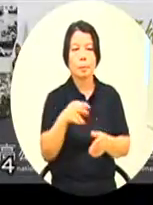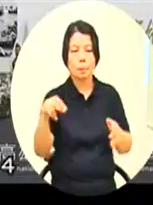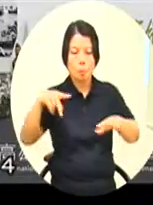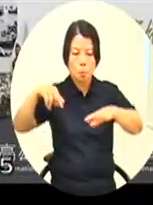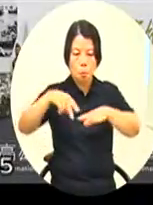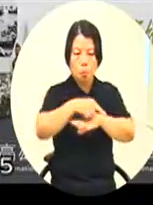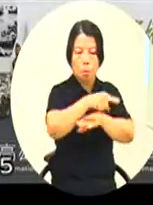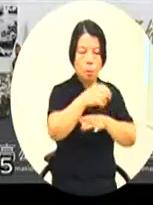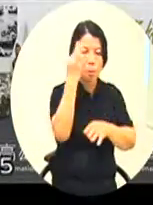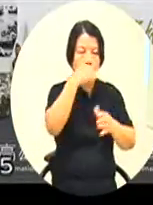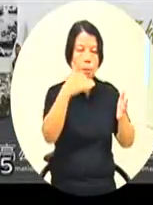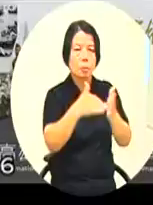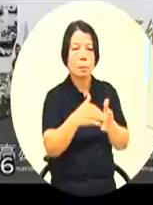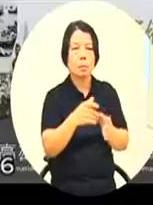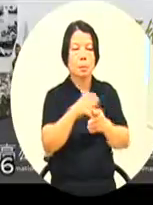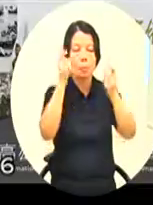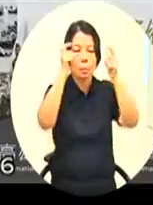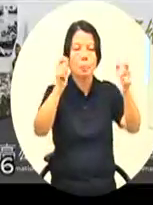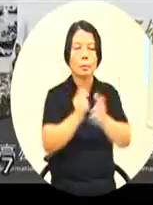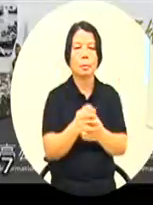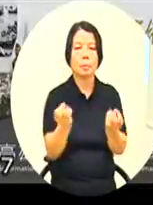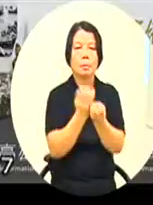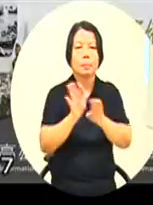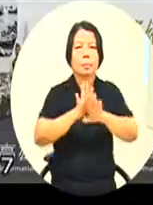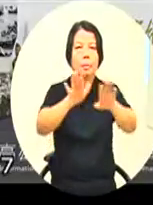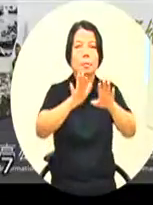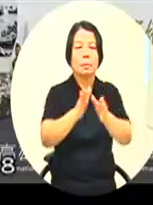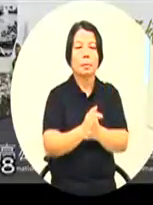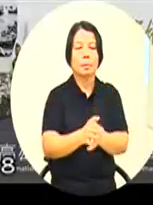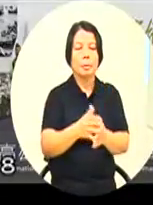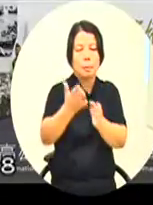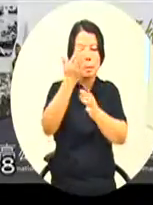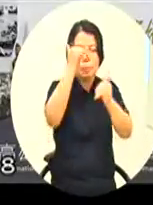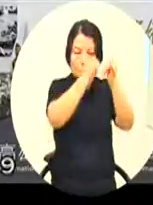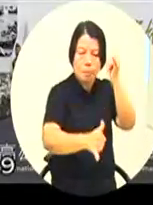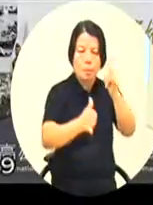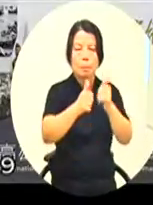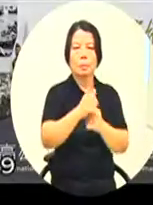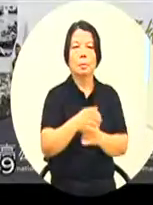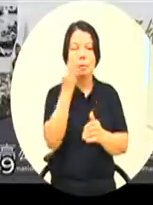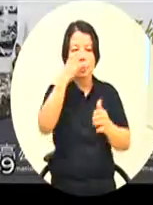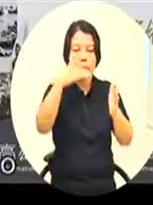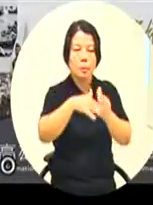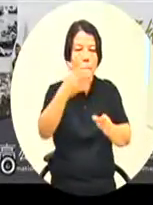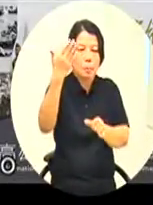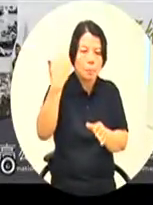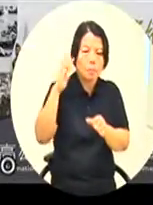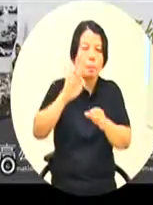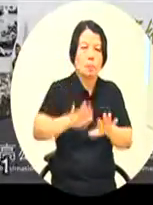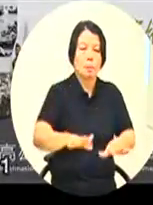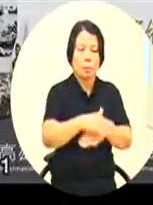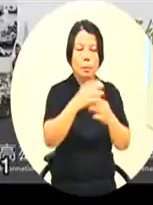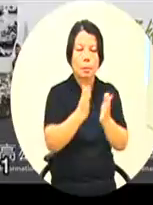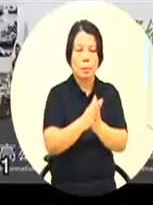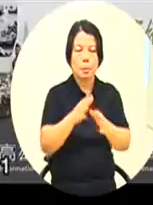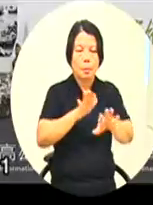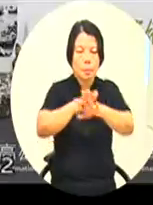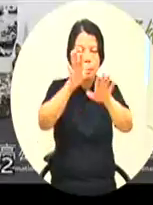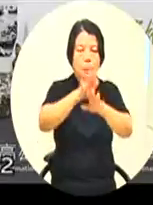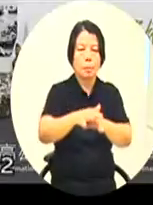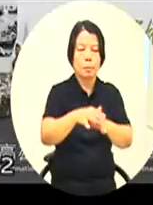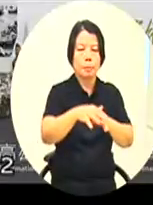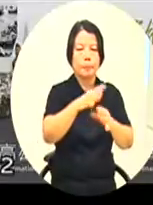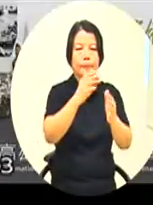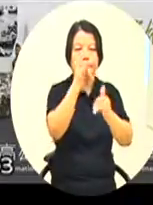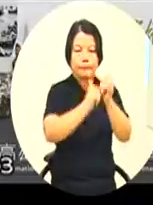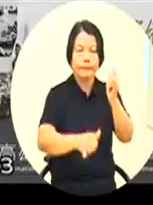看到高雄发展的时光隧道，不但看到呢过去跟现在的高雄，看到我们城市进步的轨迹，更能看